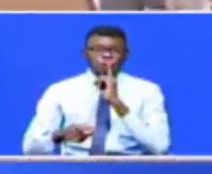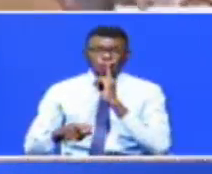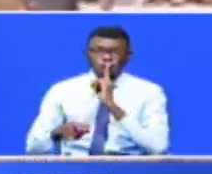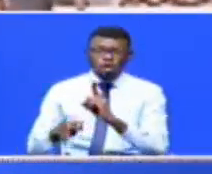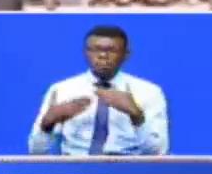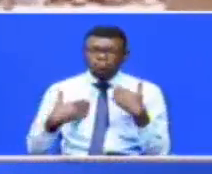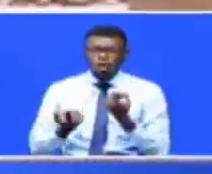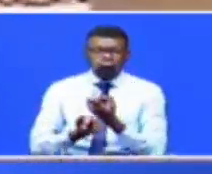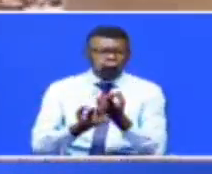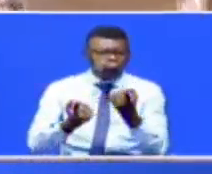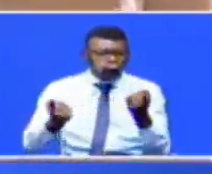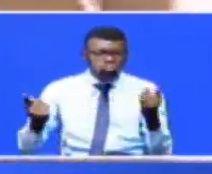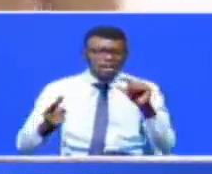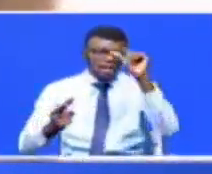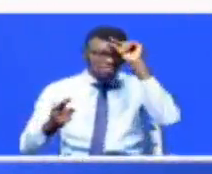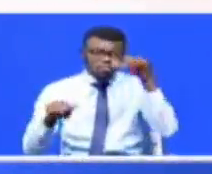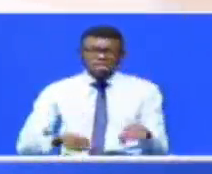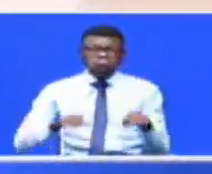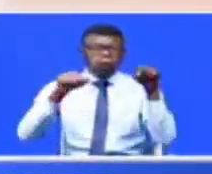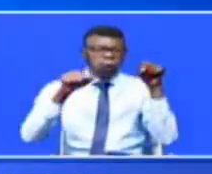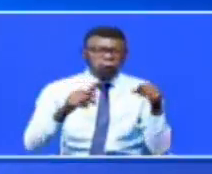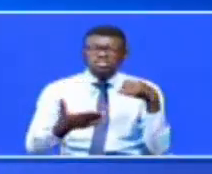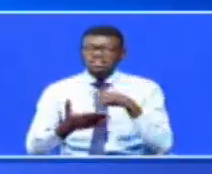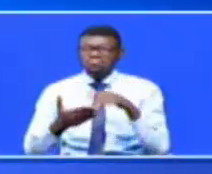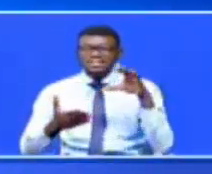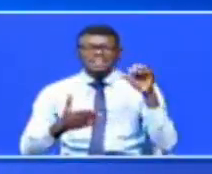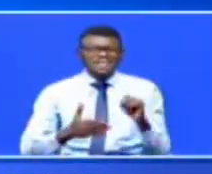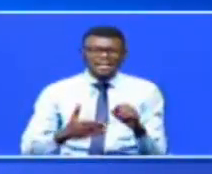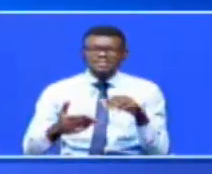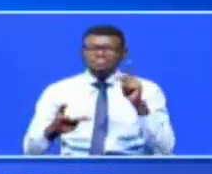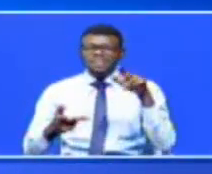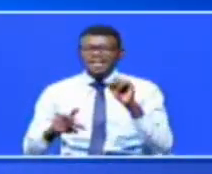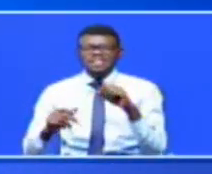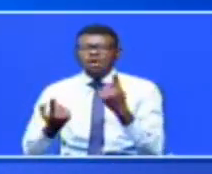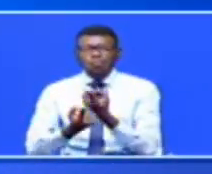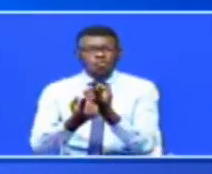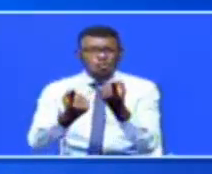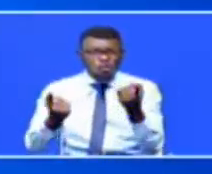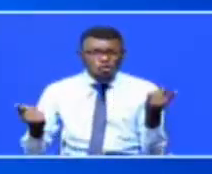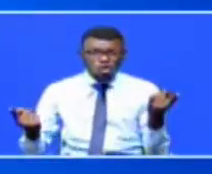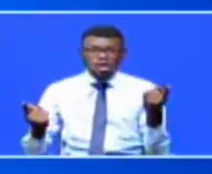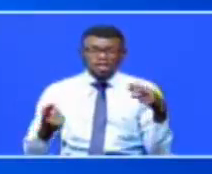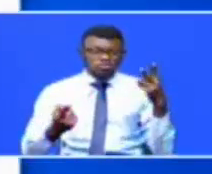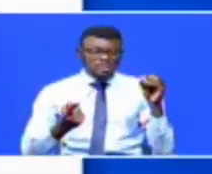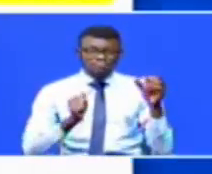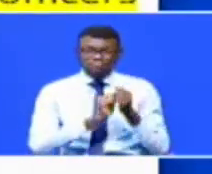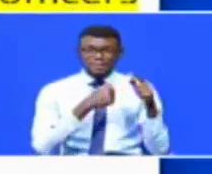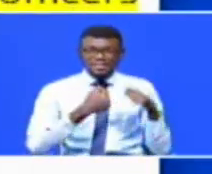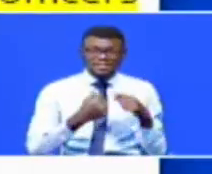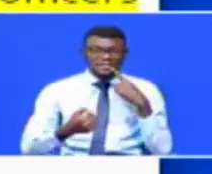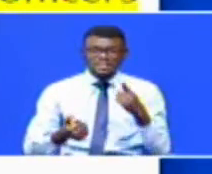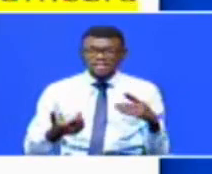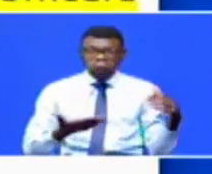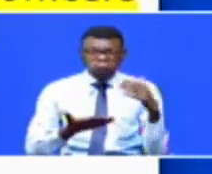wakuu wote serikalini wakiwemo mawaziri, makatibu na mwanasheria mkuu mwaka 2016 wakome